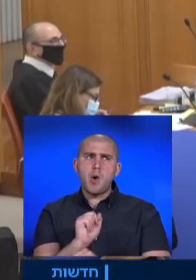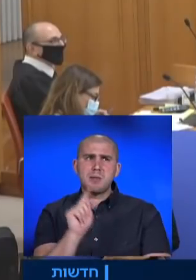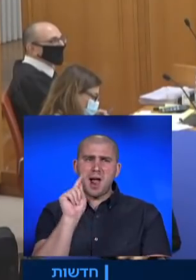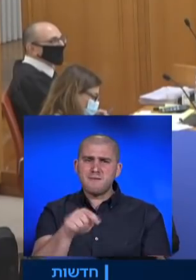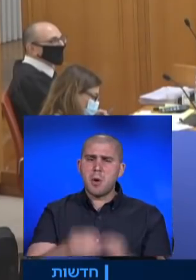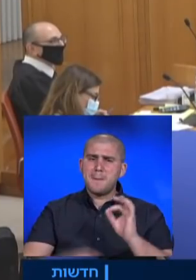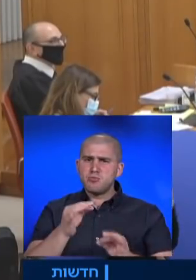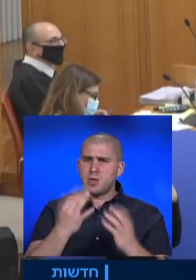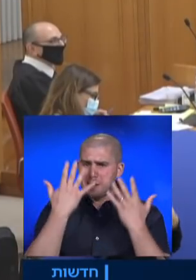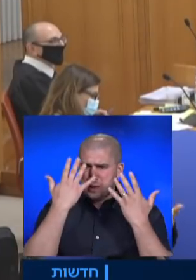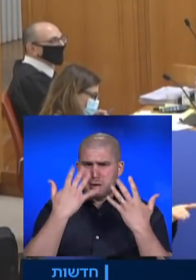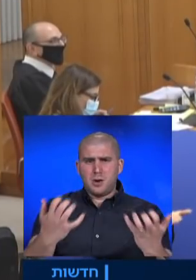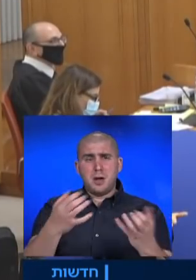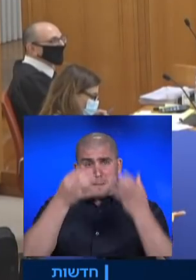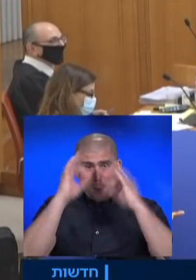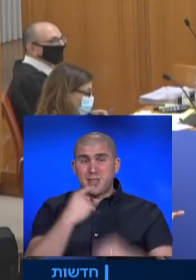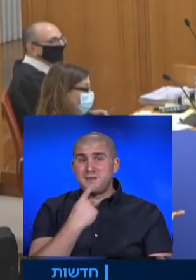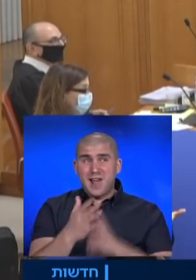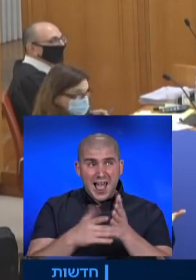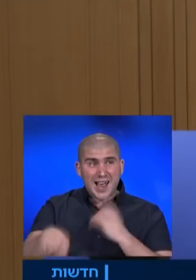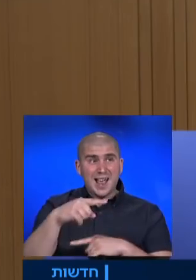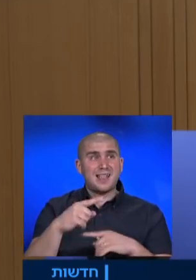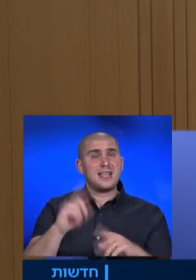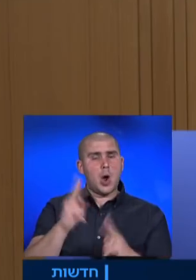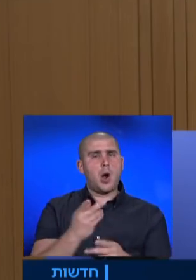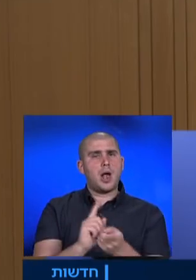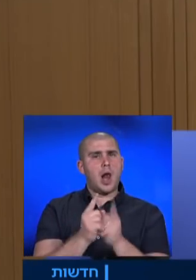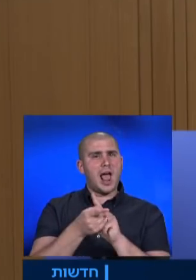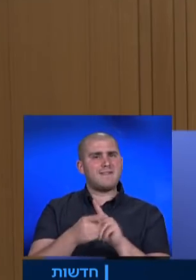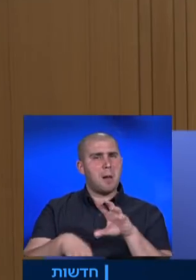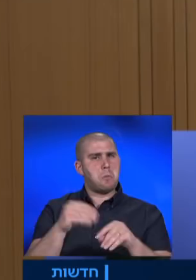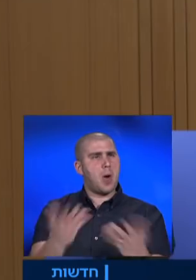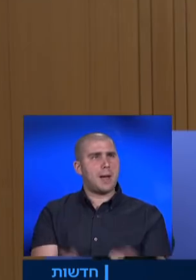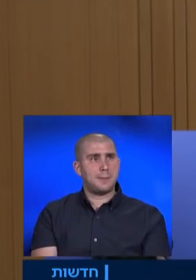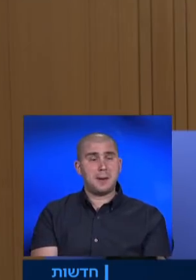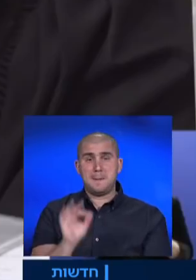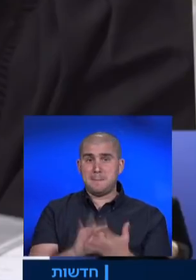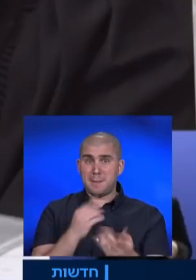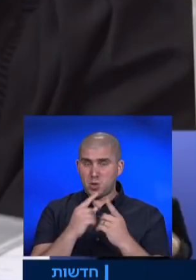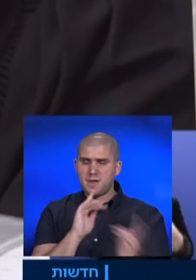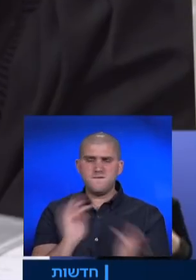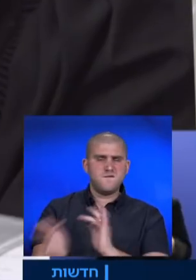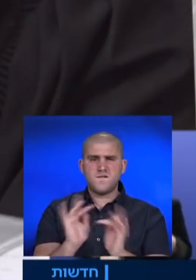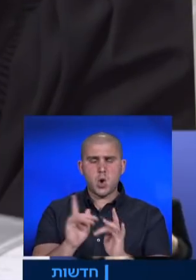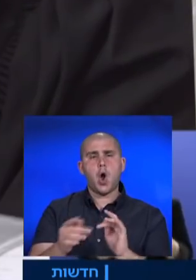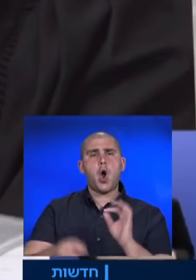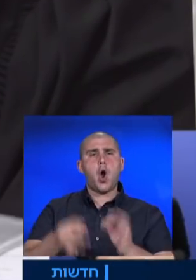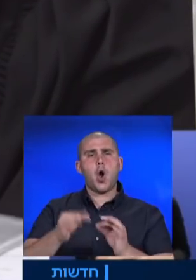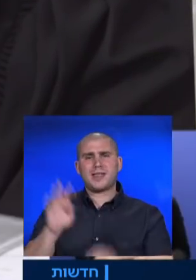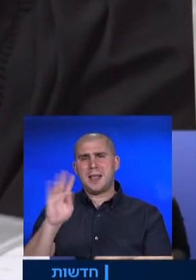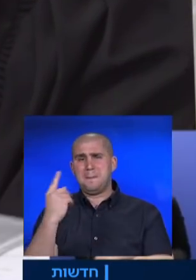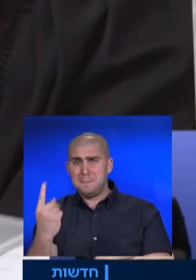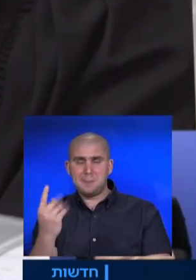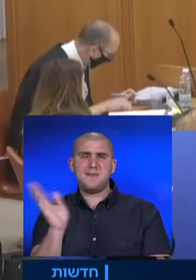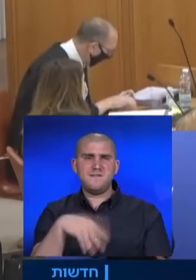זה ולומר לו שההרכב הזה יכול להחליף את הבוחרים? במהלך הדיון התפתח ויכוח בין עורך דינו של נתניהו לנשיאת